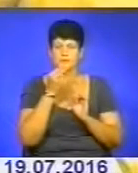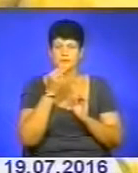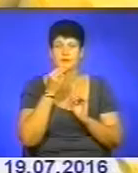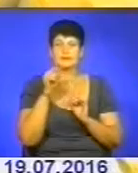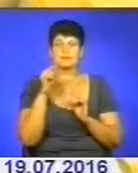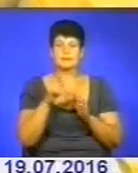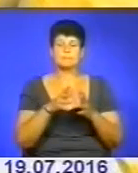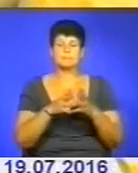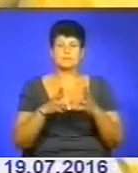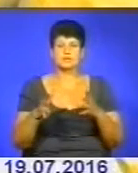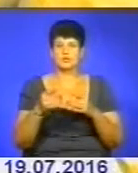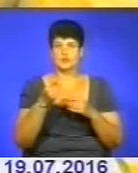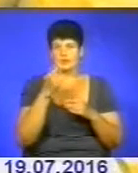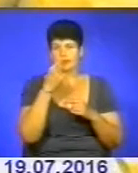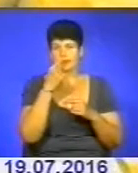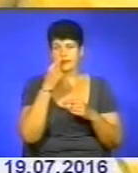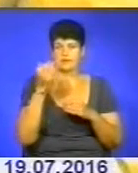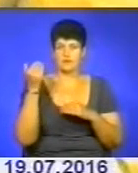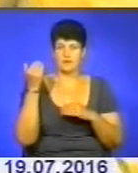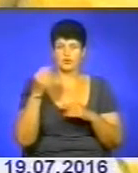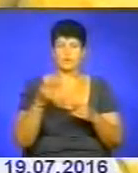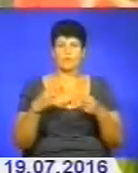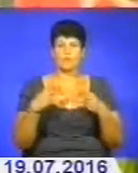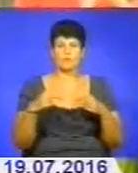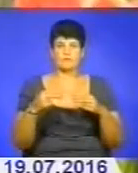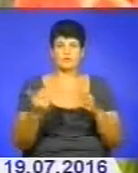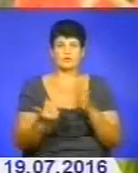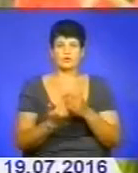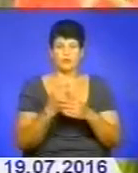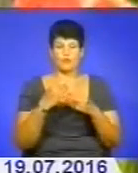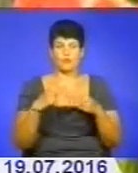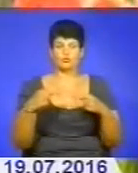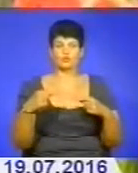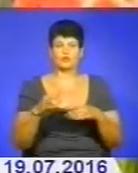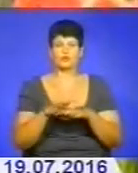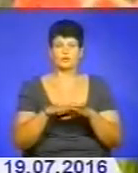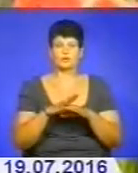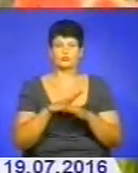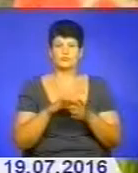вирішили переконатися, що дині і кавуни, які завозять з південних регіонів країни,